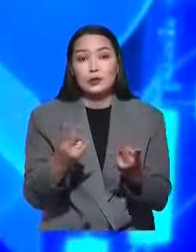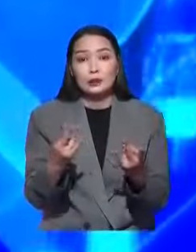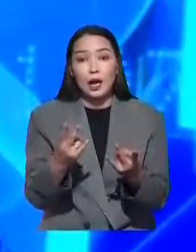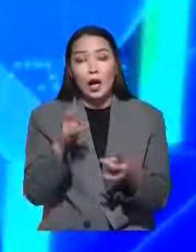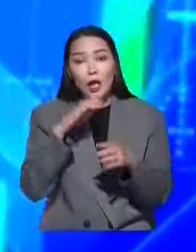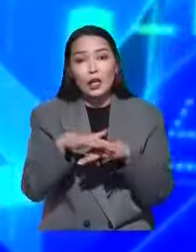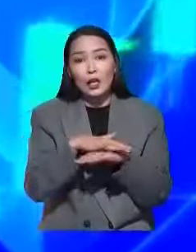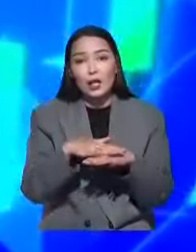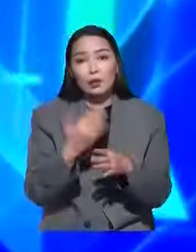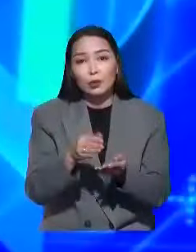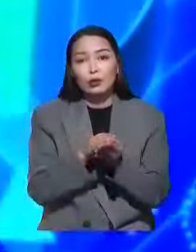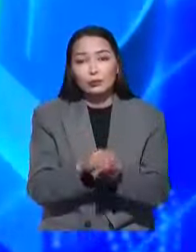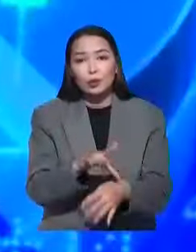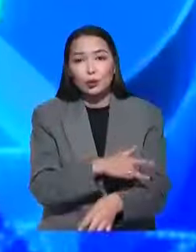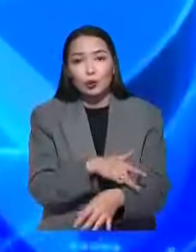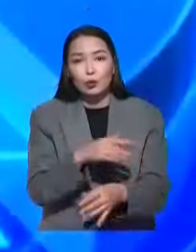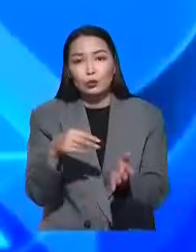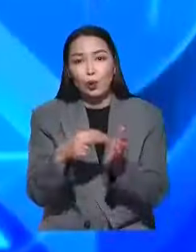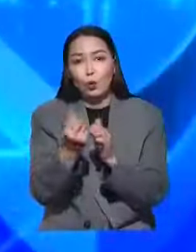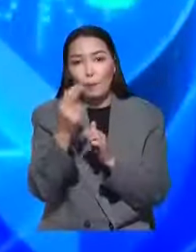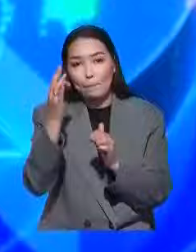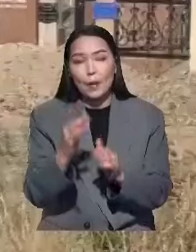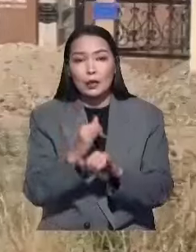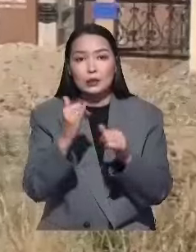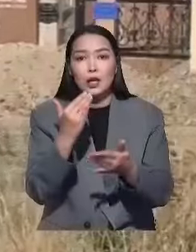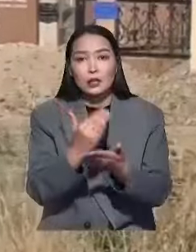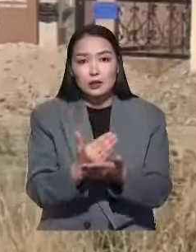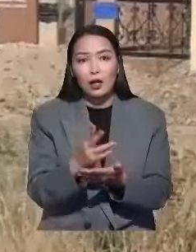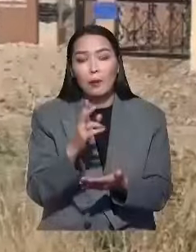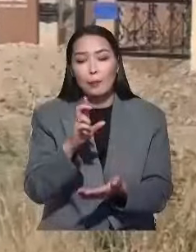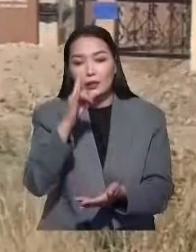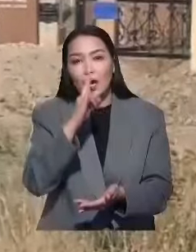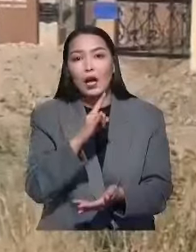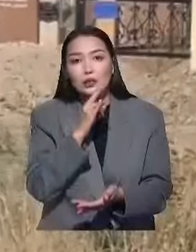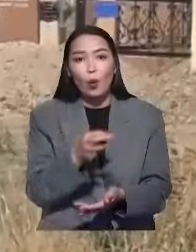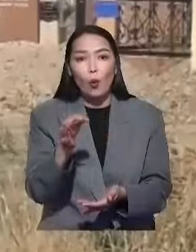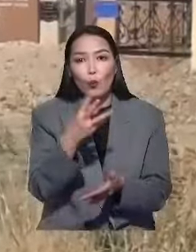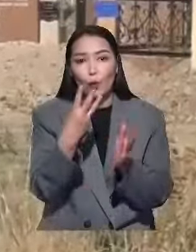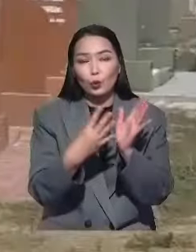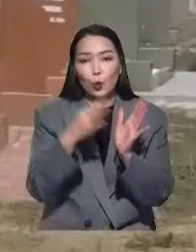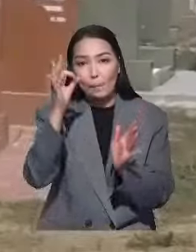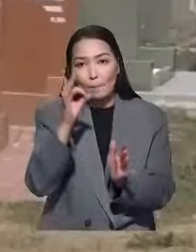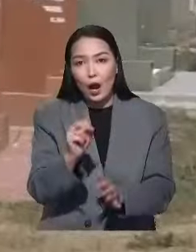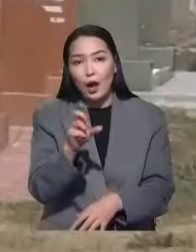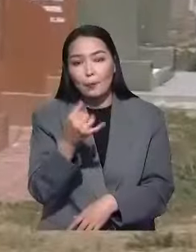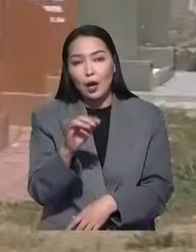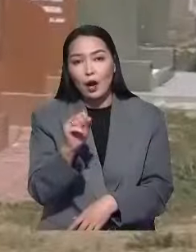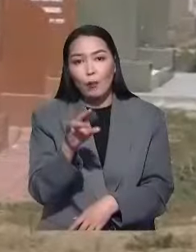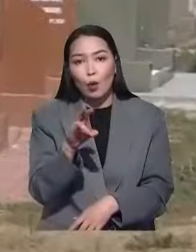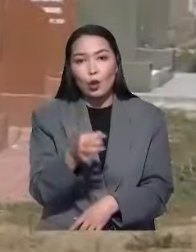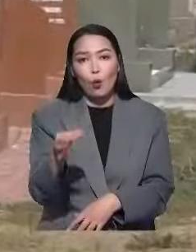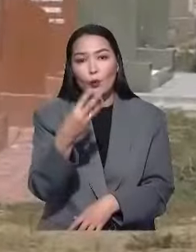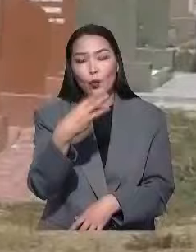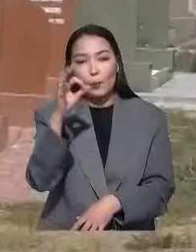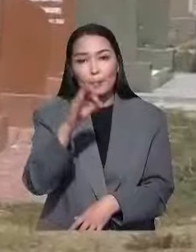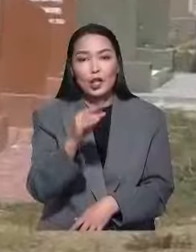Елімізде жерлеу қызметінің орташа құны 13% өсті. Жекелей алғанда Батыс Қазақстан облысында 39%-ға, Абай мен Ақмола облысында